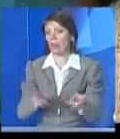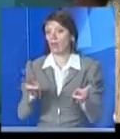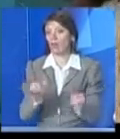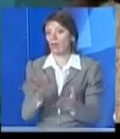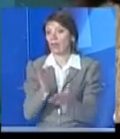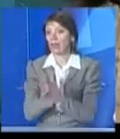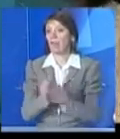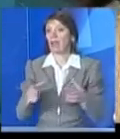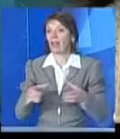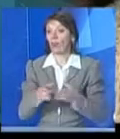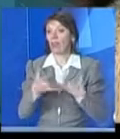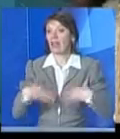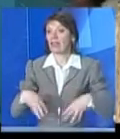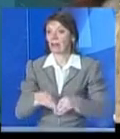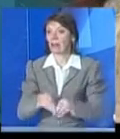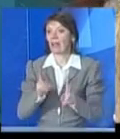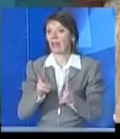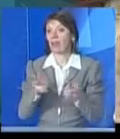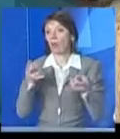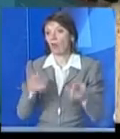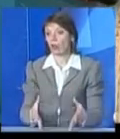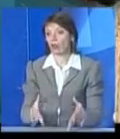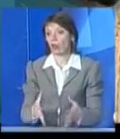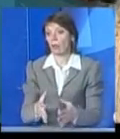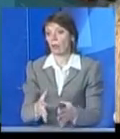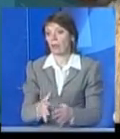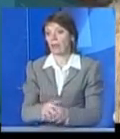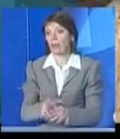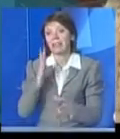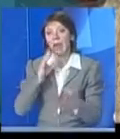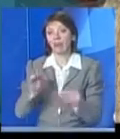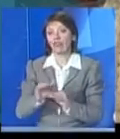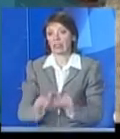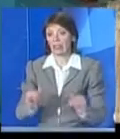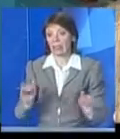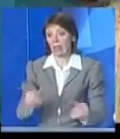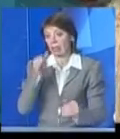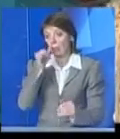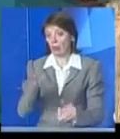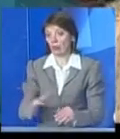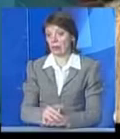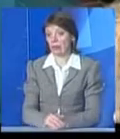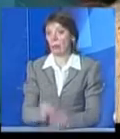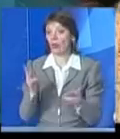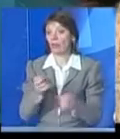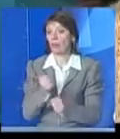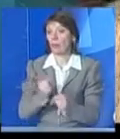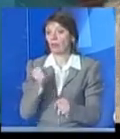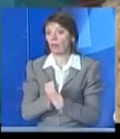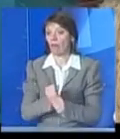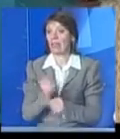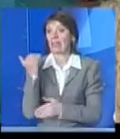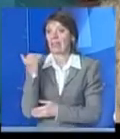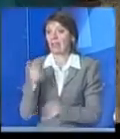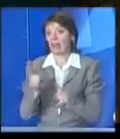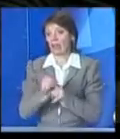є категорія сімей, які просто дитина йде, конфлікти з домом, батьками, батьки не можуть дати ради. Ну, і потрібно працювати як з дитиною, так